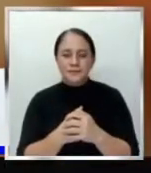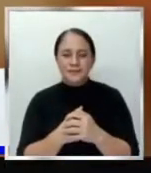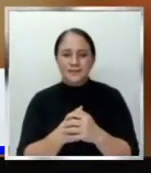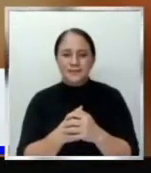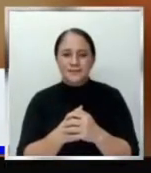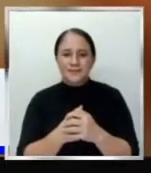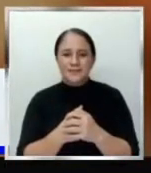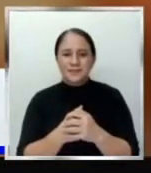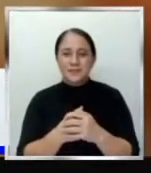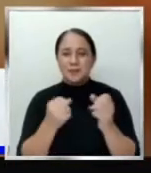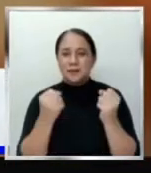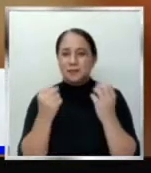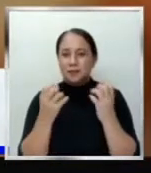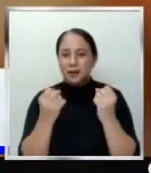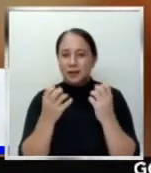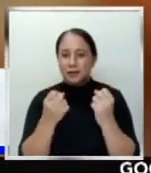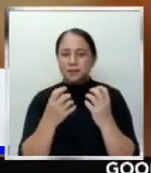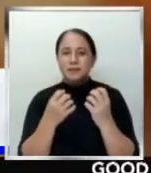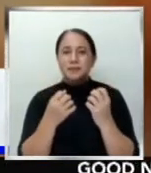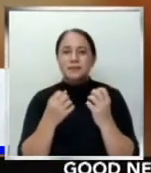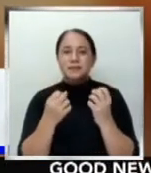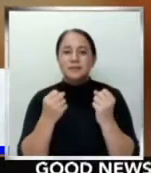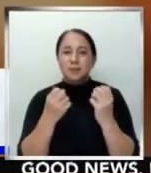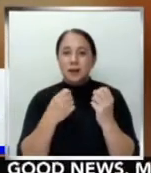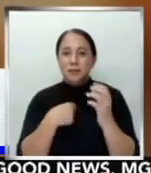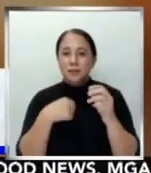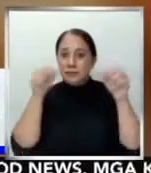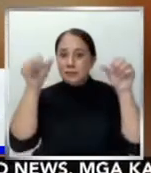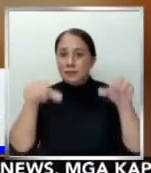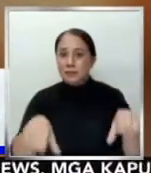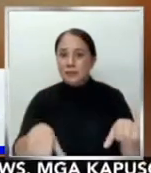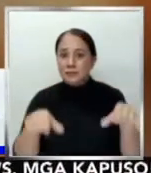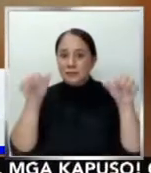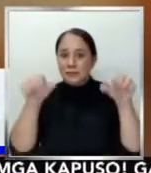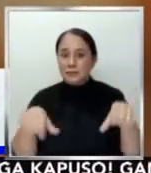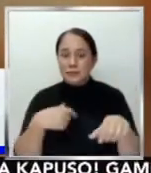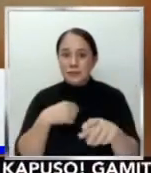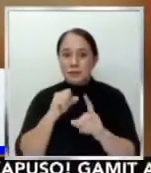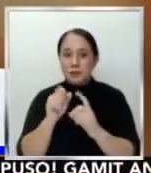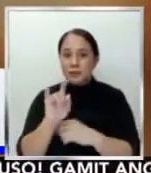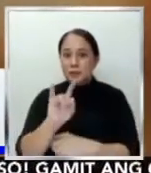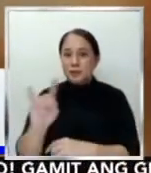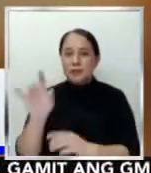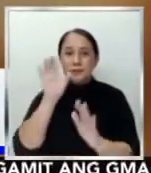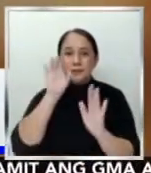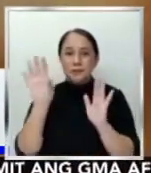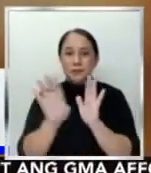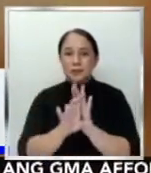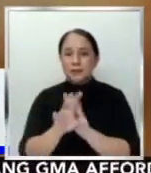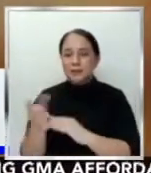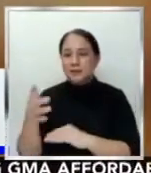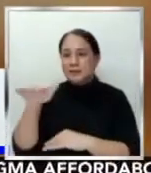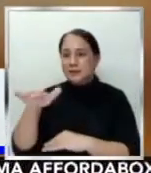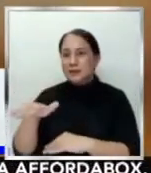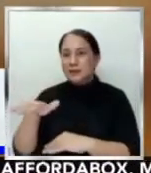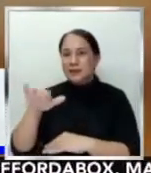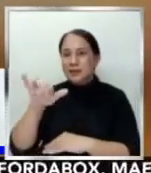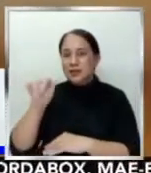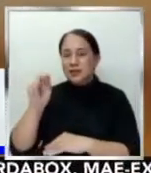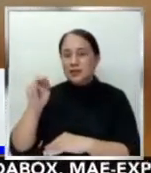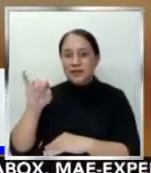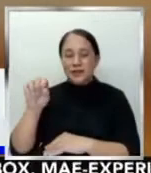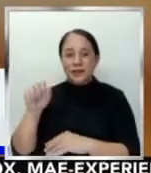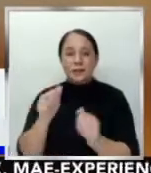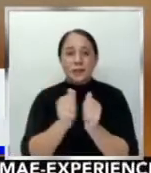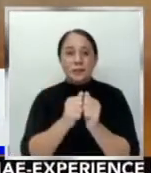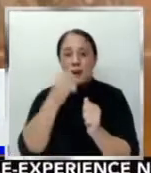Maraming naantig nang i-post ni Jessica Absalon sa social media ang larawan ng batang si Janessa Ortiz kasama ang kanyang lolo